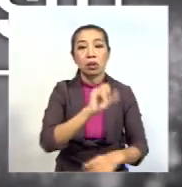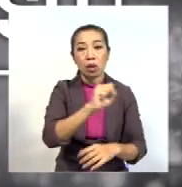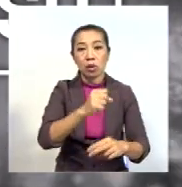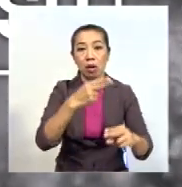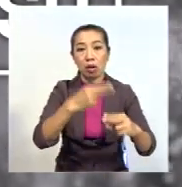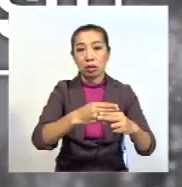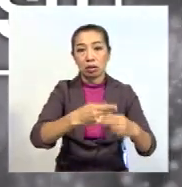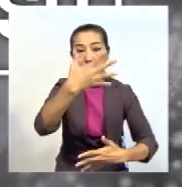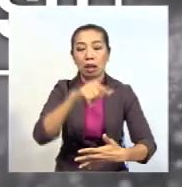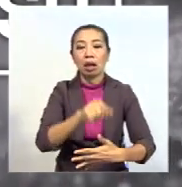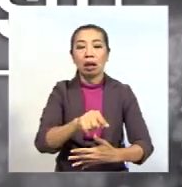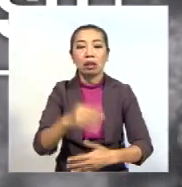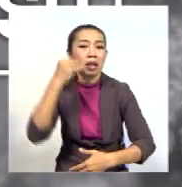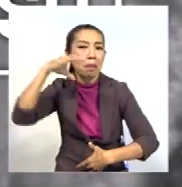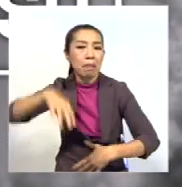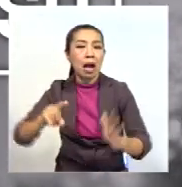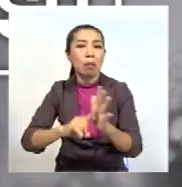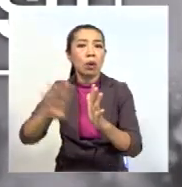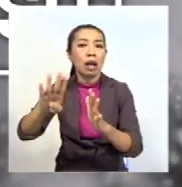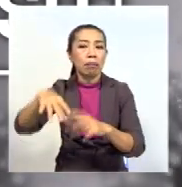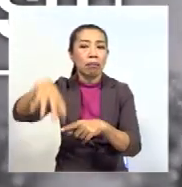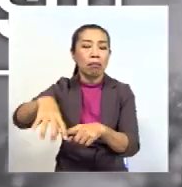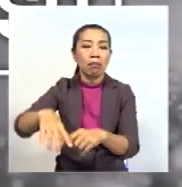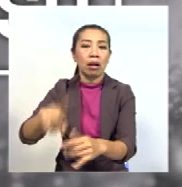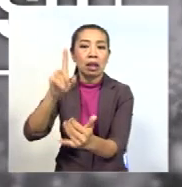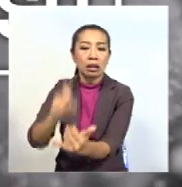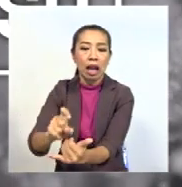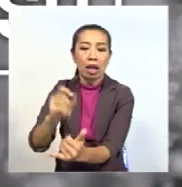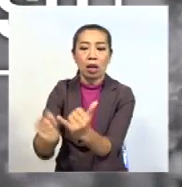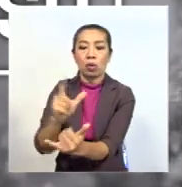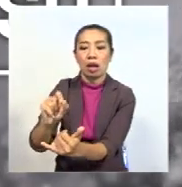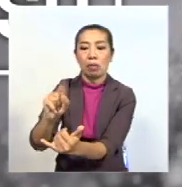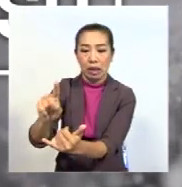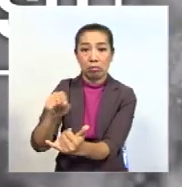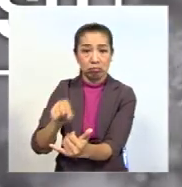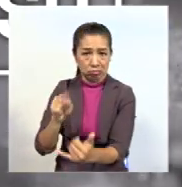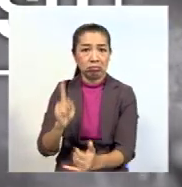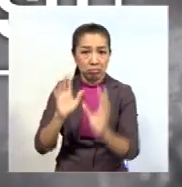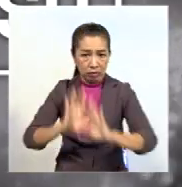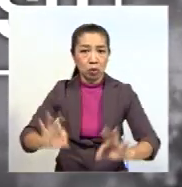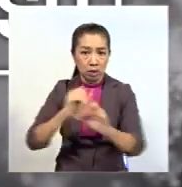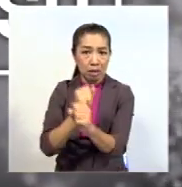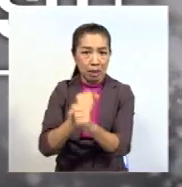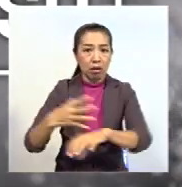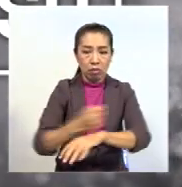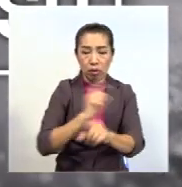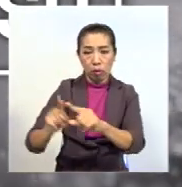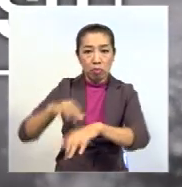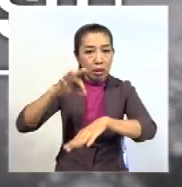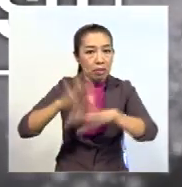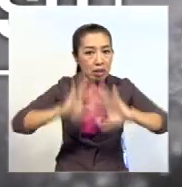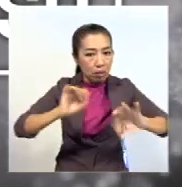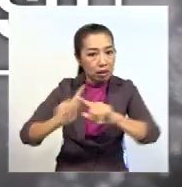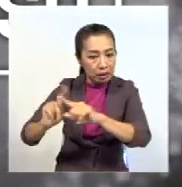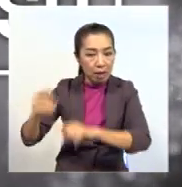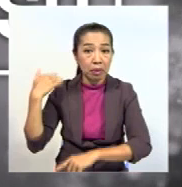จังหวัดบุรีรัมย์ด้วยวัย91ปีโดยนายชัยถือว่าเป็นบุคคลสำคัญทางการเมืองนะคะเคยดำรงตำแหน่งสำคัญหลายตำแหน่ง